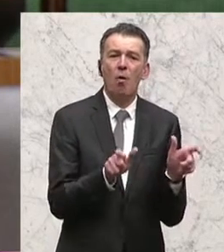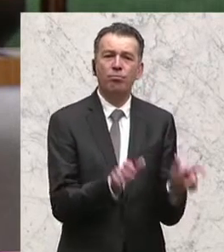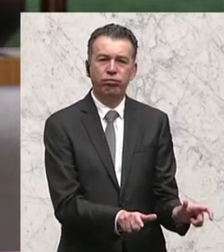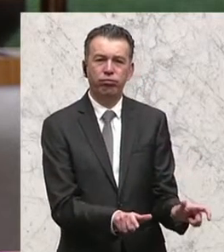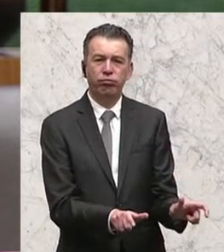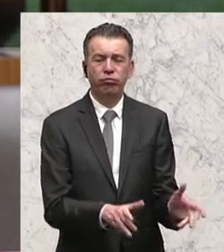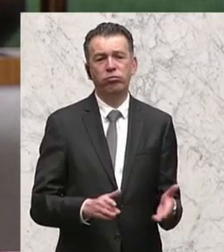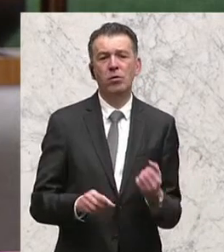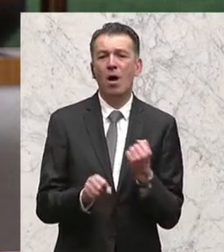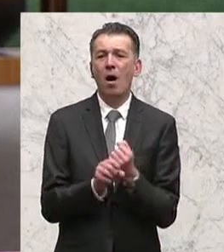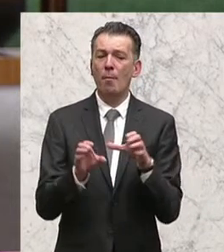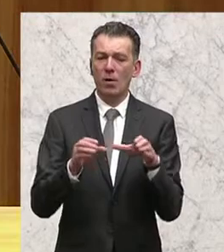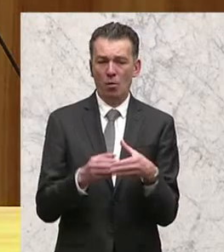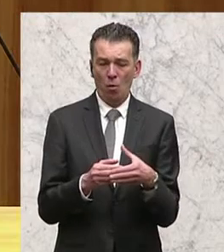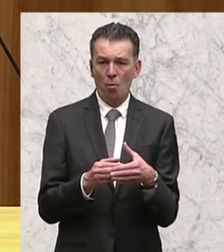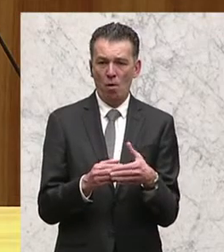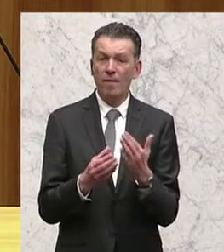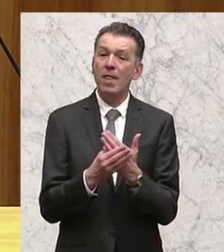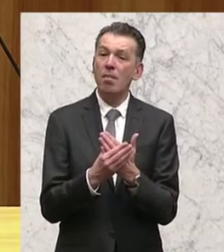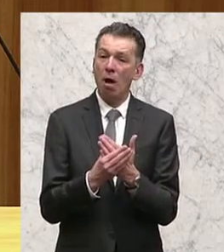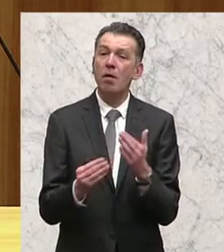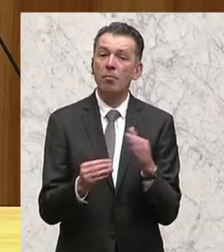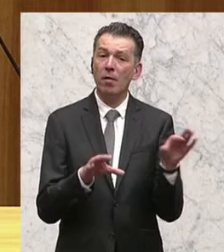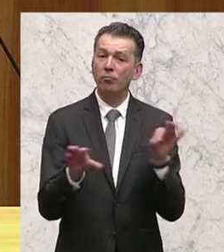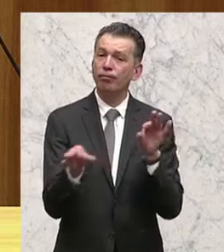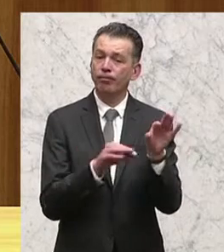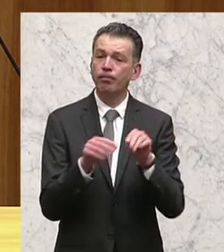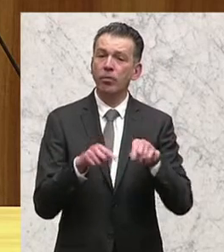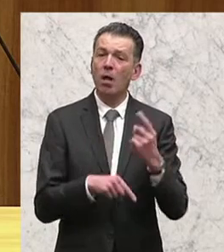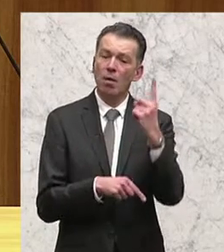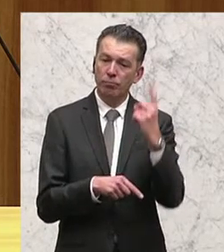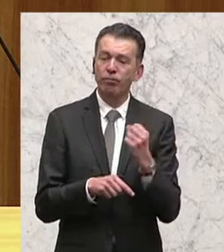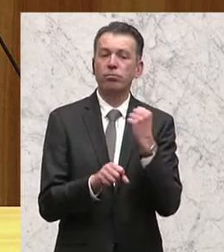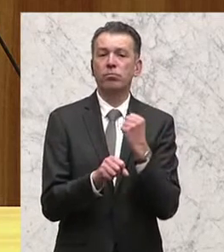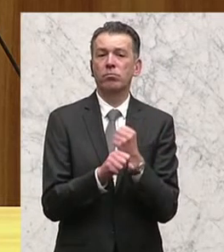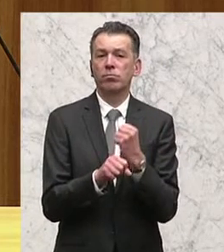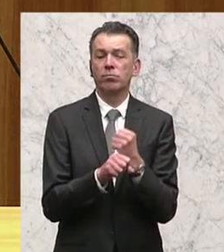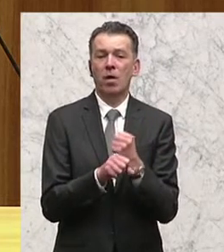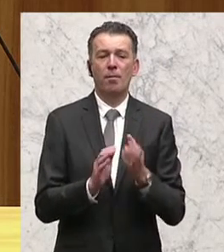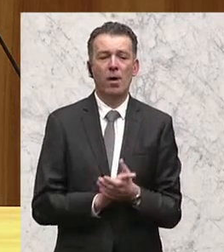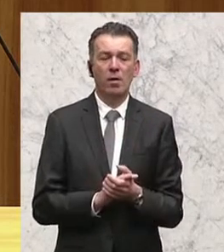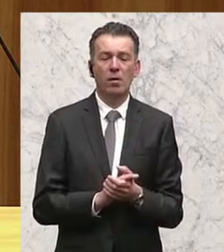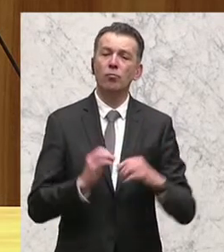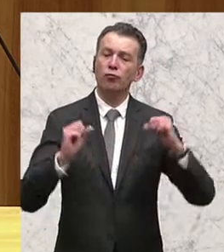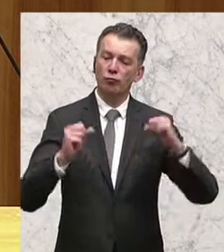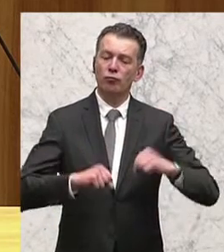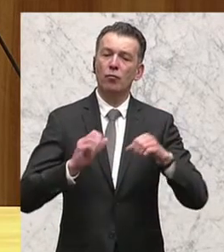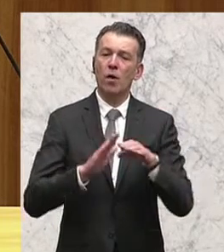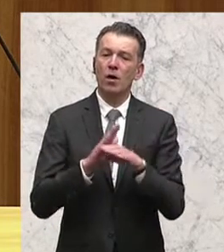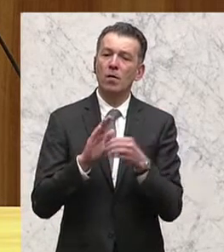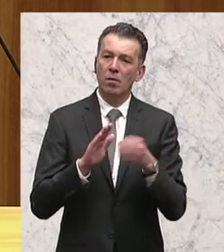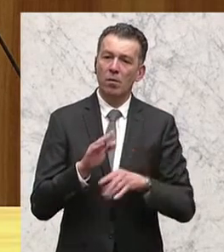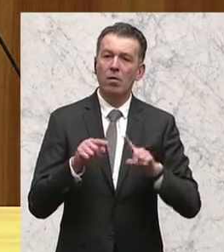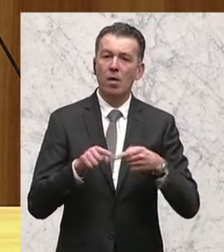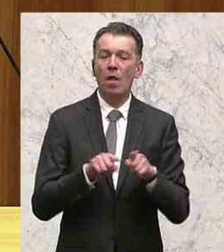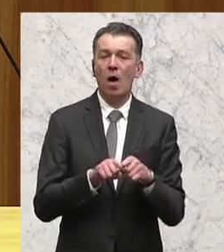Arbeitsgruppe wird, sobald die Experten nominiert sind, ihre Arbeit beginnen. Und sobald man Konsens hat hinsichtlich eines Gesetzesentwurfs,